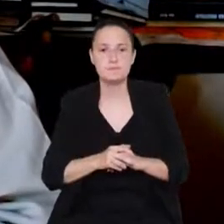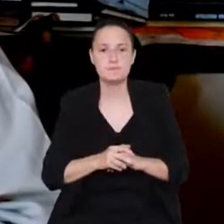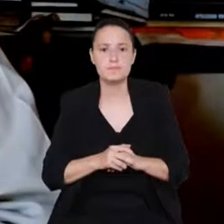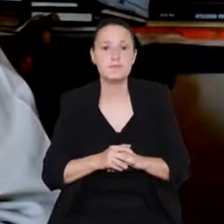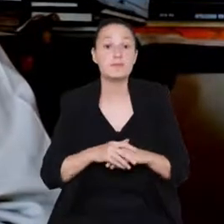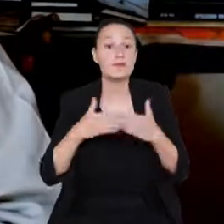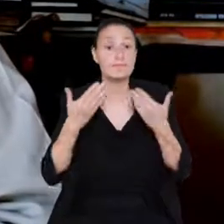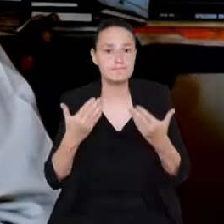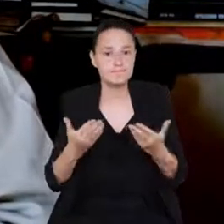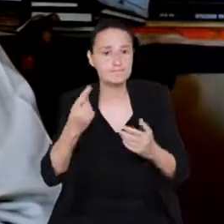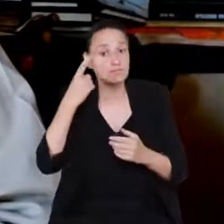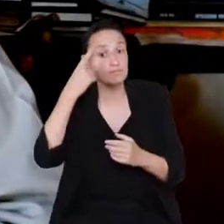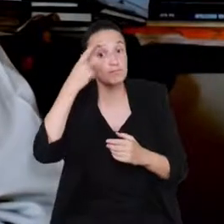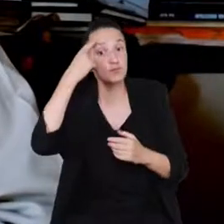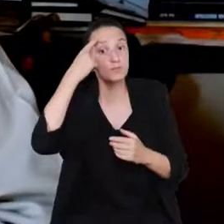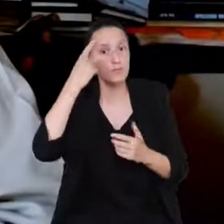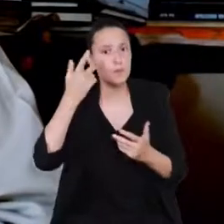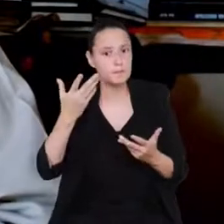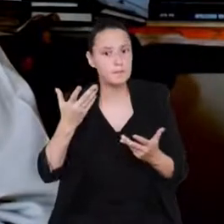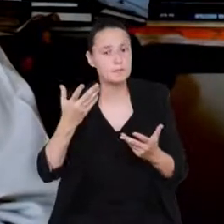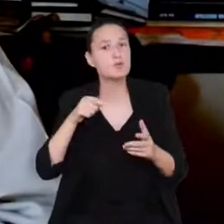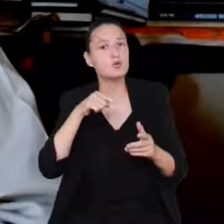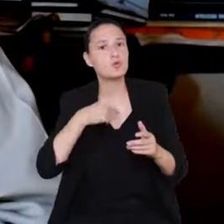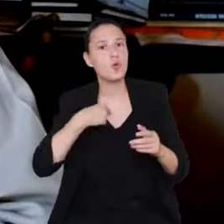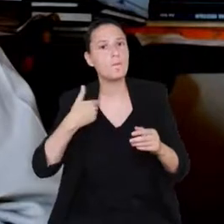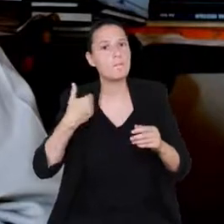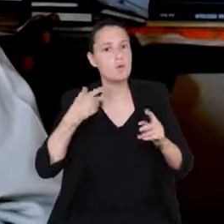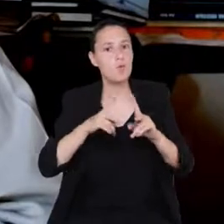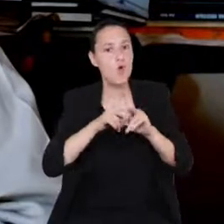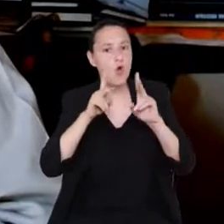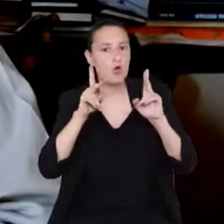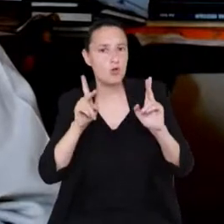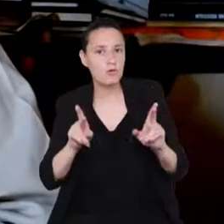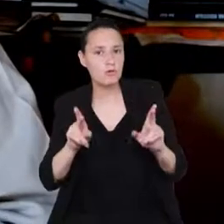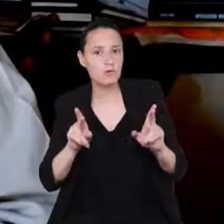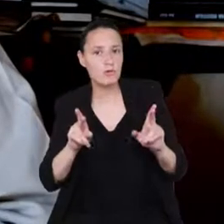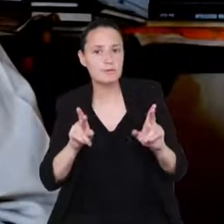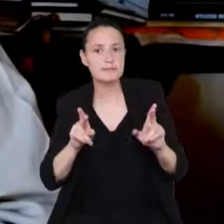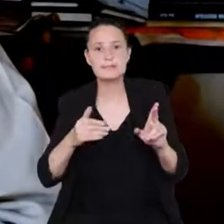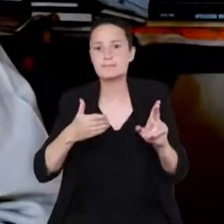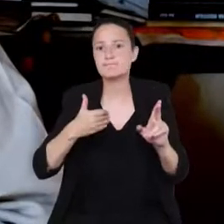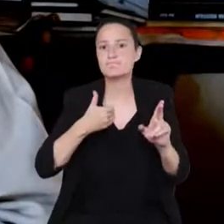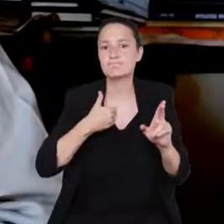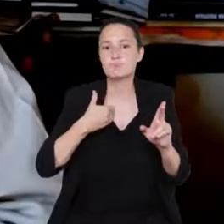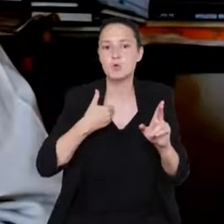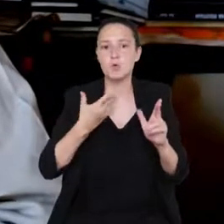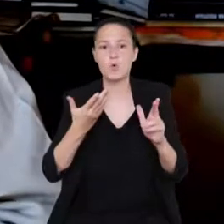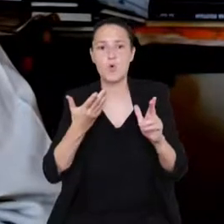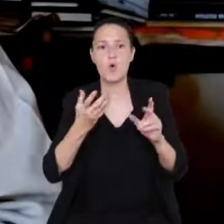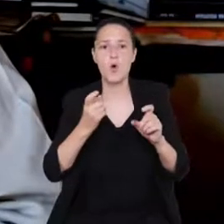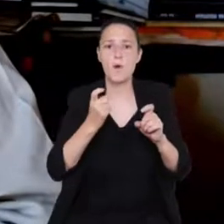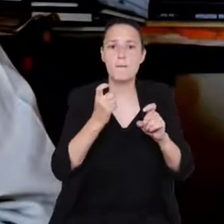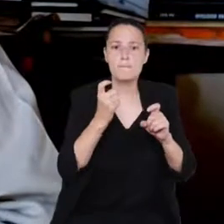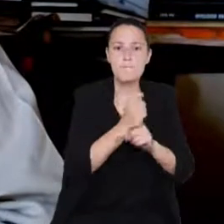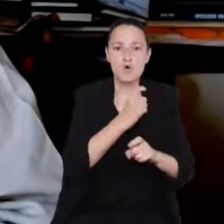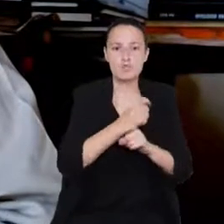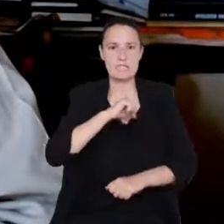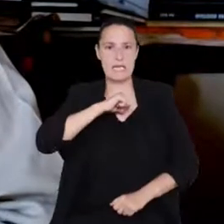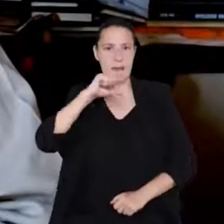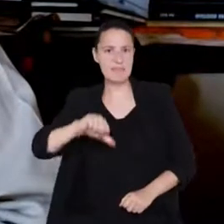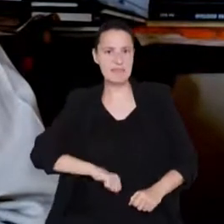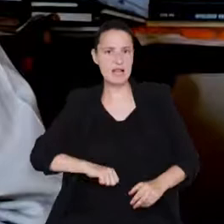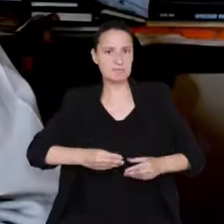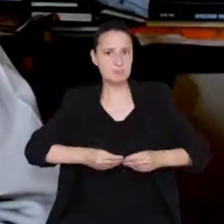zatem przypomnijmy, no, to jest czas, kiedy następuje rozbudowa polskiego kapitalizmu. Tworzą